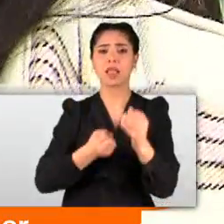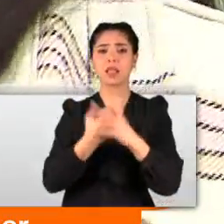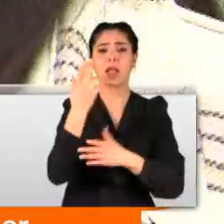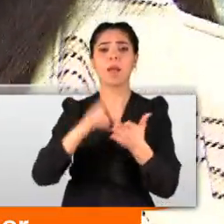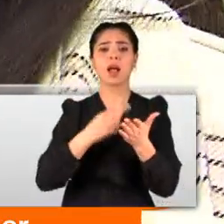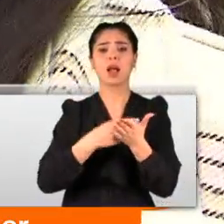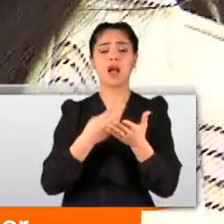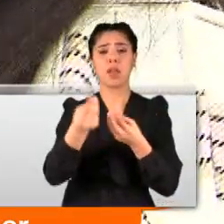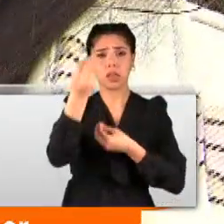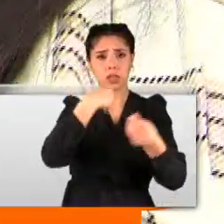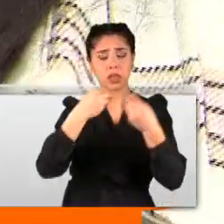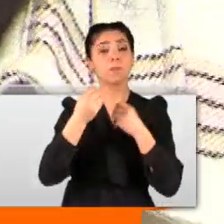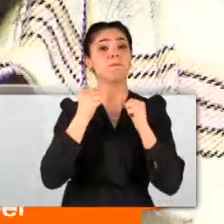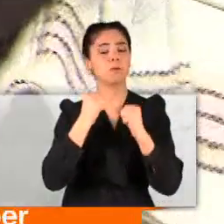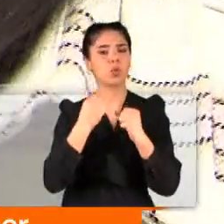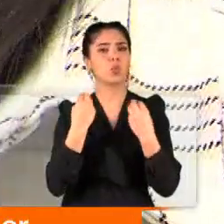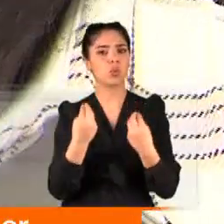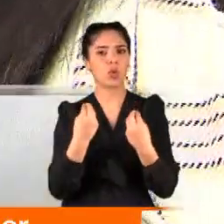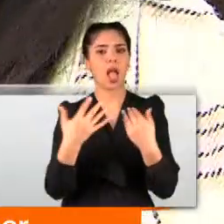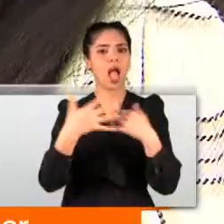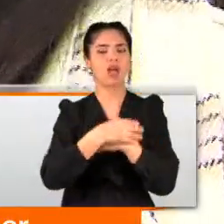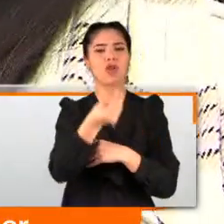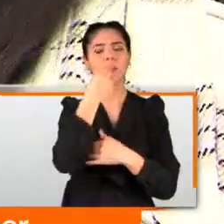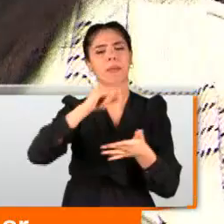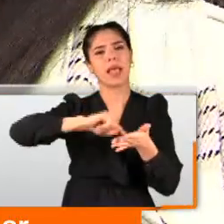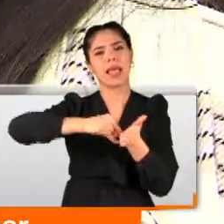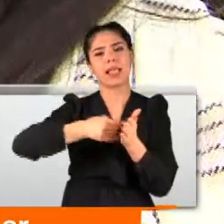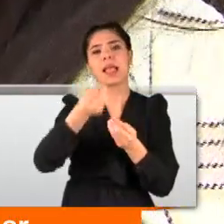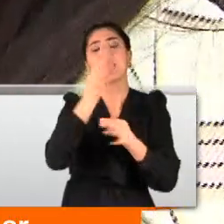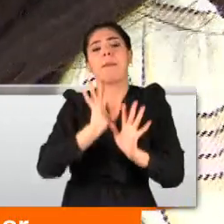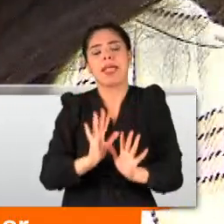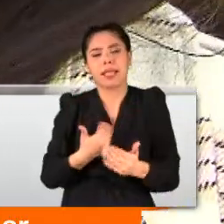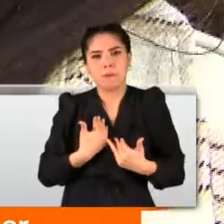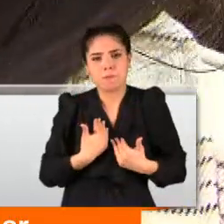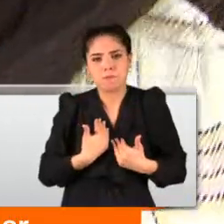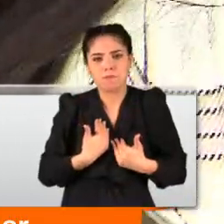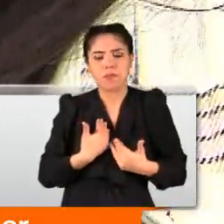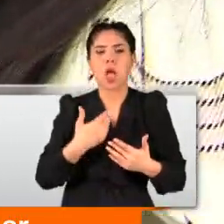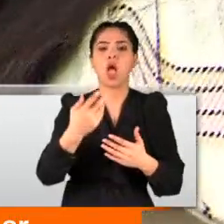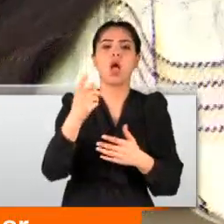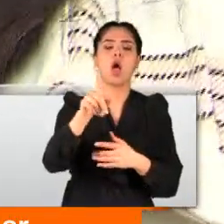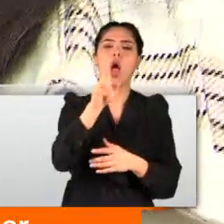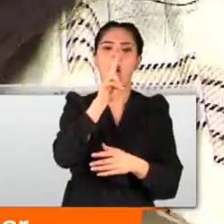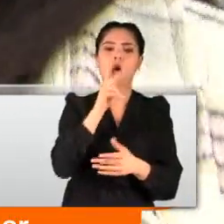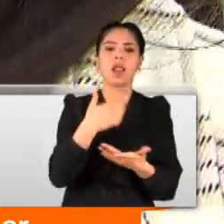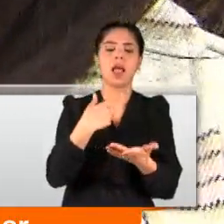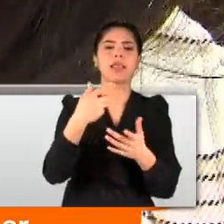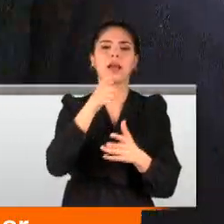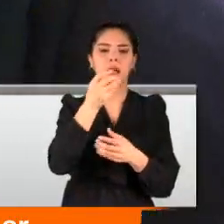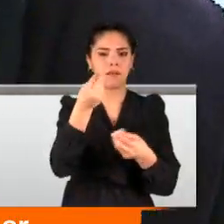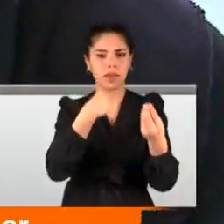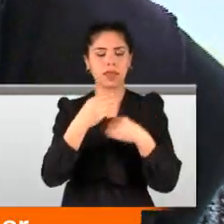Sabah kahvaltımı çok sıkı bir şekilde tuttum akşam yemek yemedim Akşam yemeğini kestim ama arıyorum yaptım kahvemi için işe